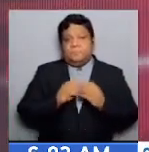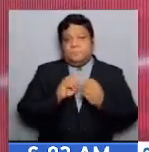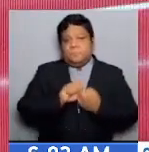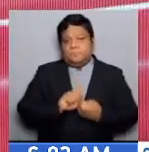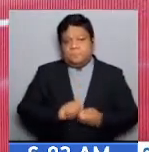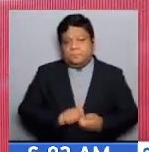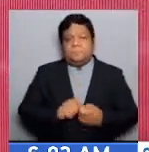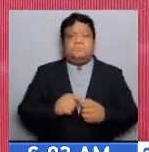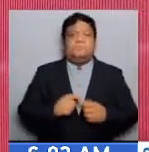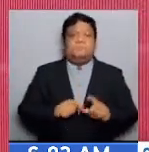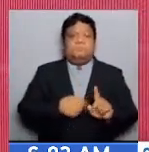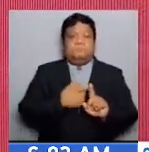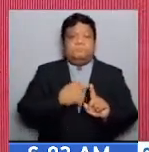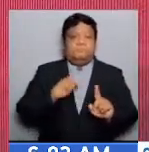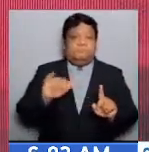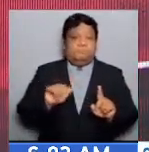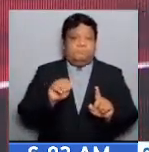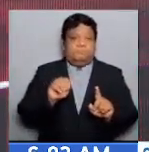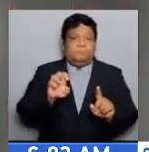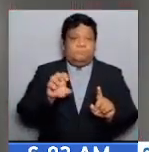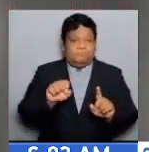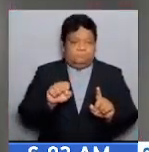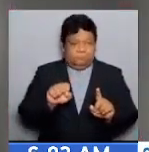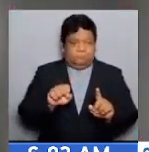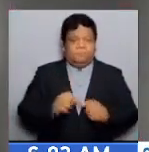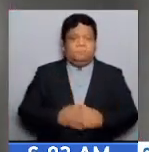James Agustin, exclusive.